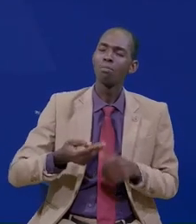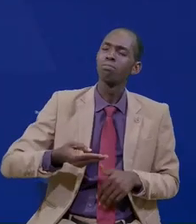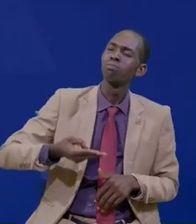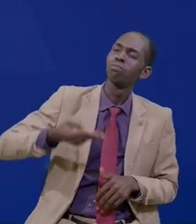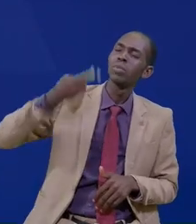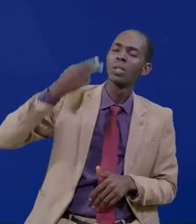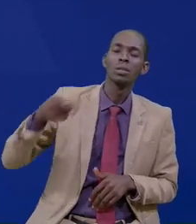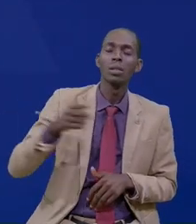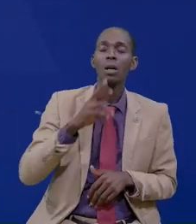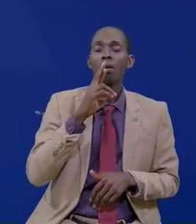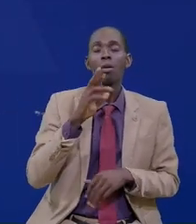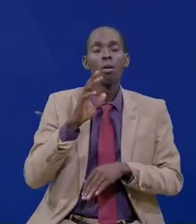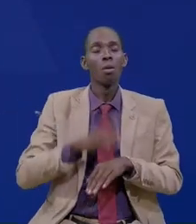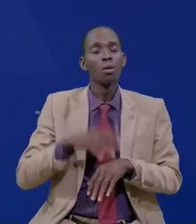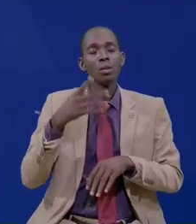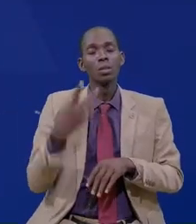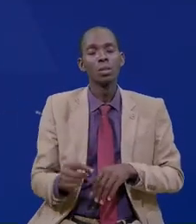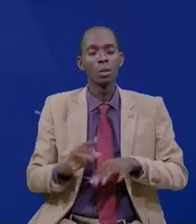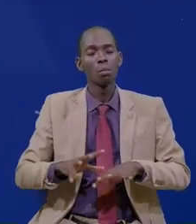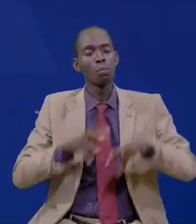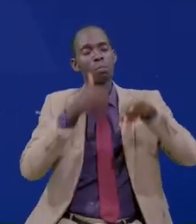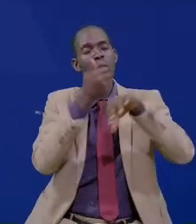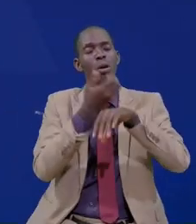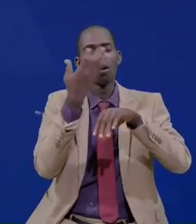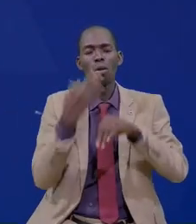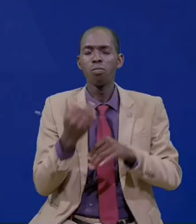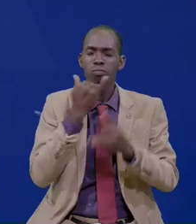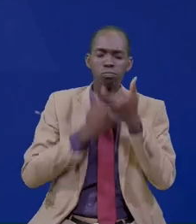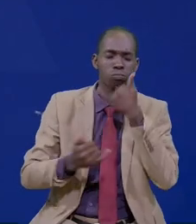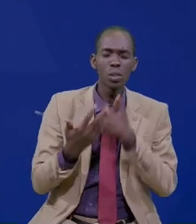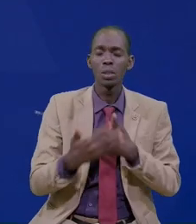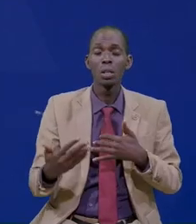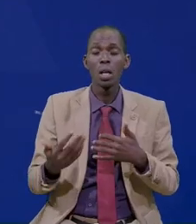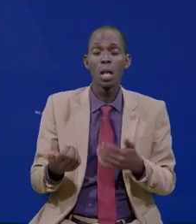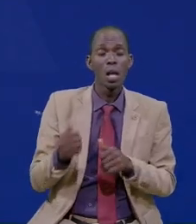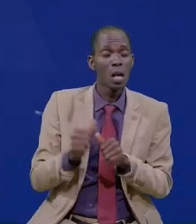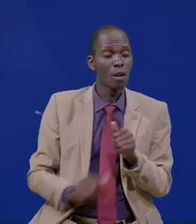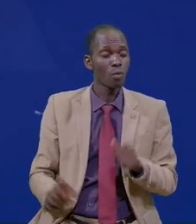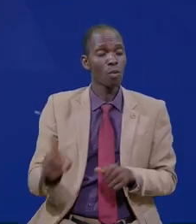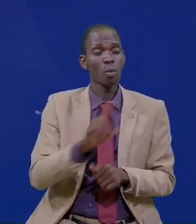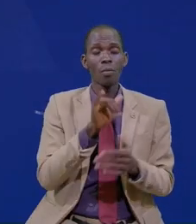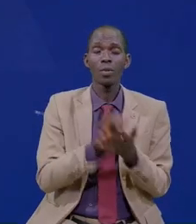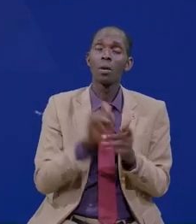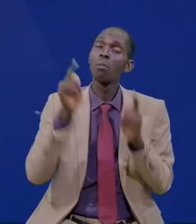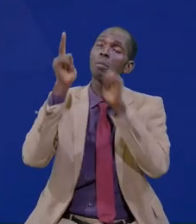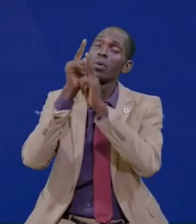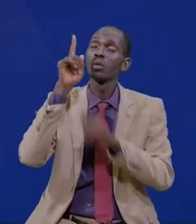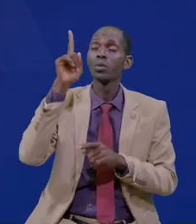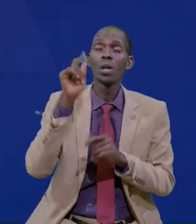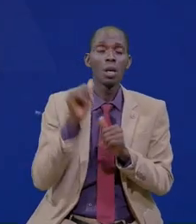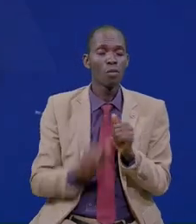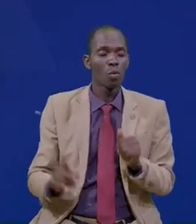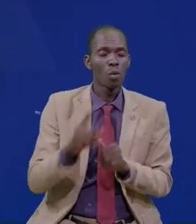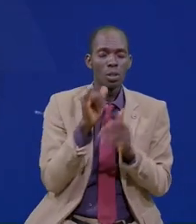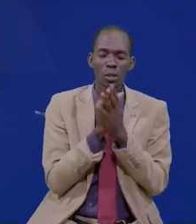Quelle que soit la hauteur dans everyone le crime. Everyone who comes. Quiconque vient. Everyone who calls. Quiconque